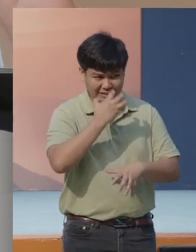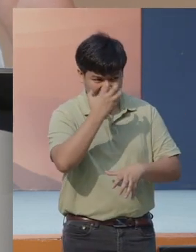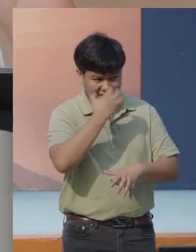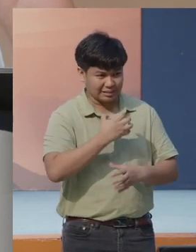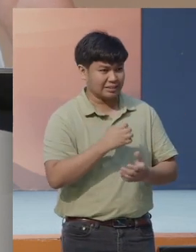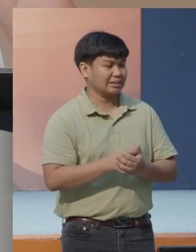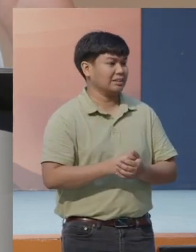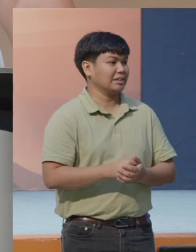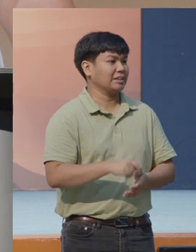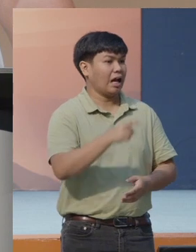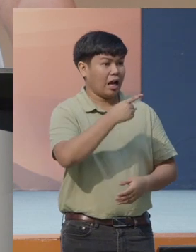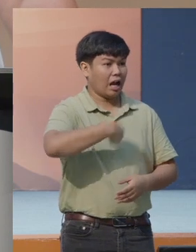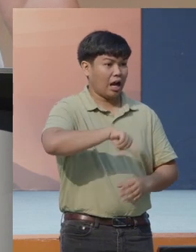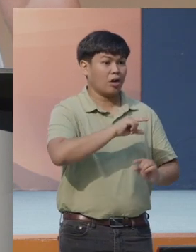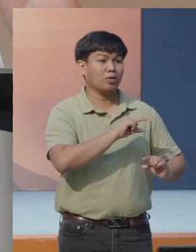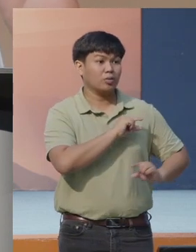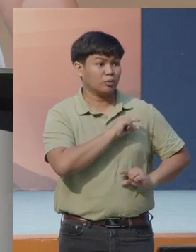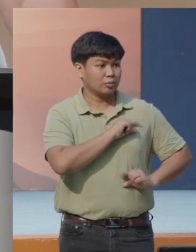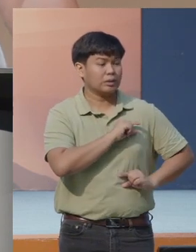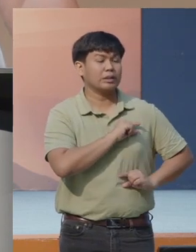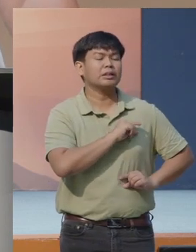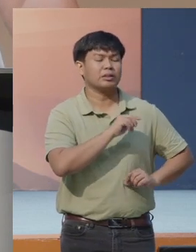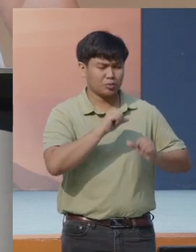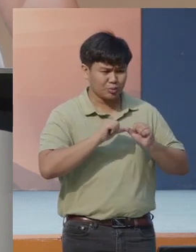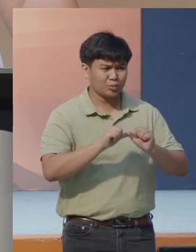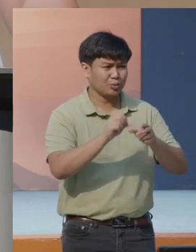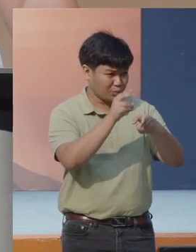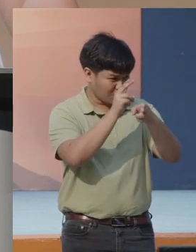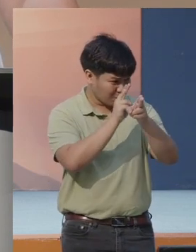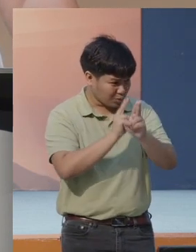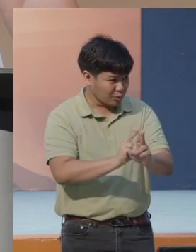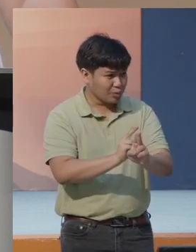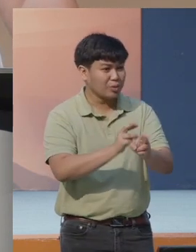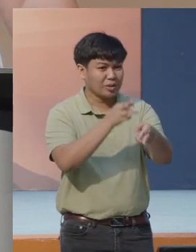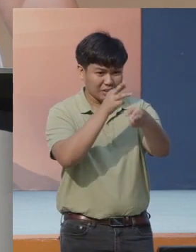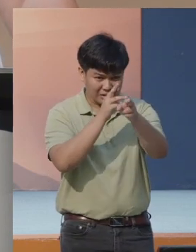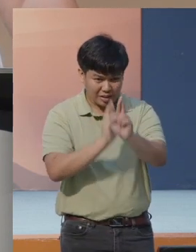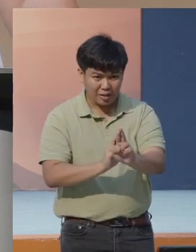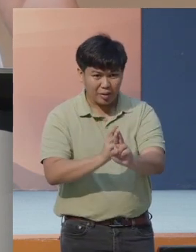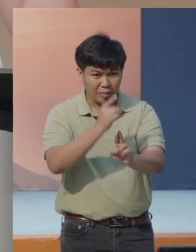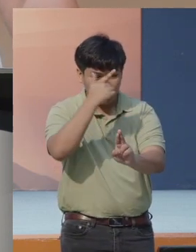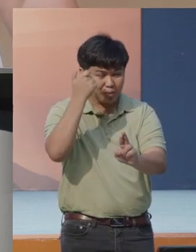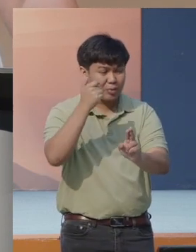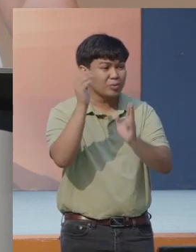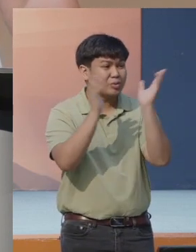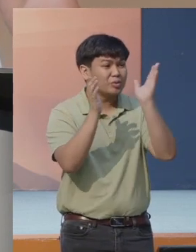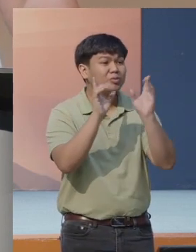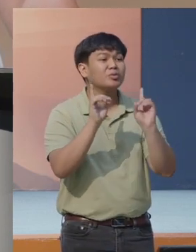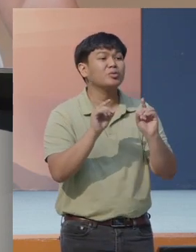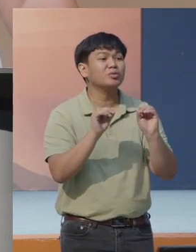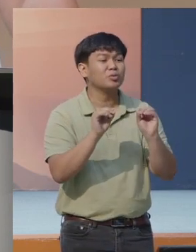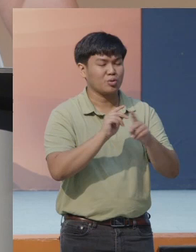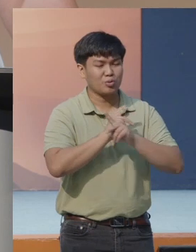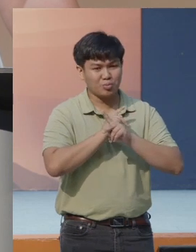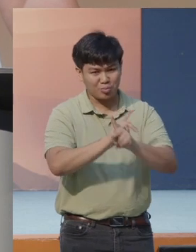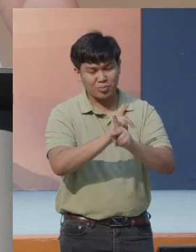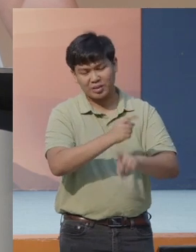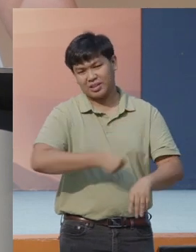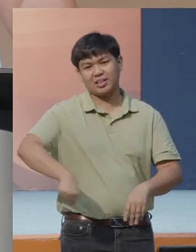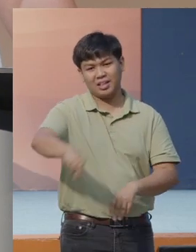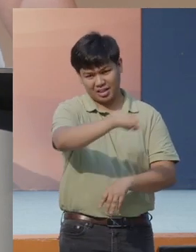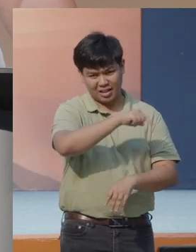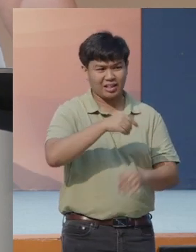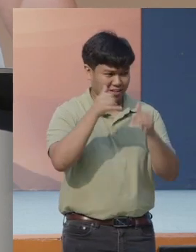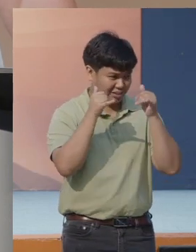mga security personnel ay igalang dahil sila ay naglilingkod upang masiguro ang ating